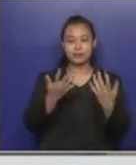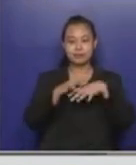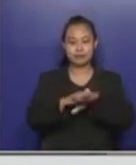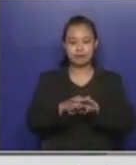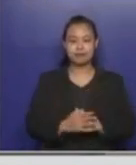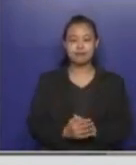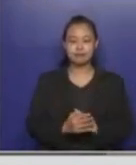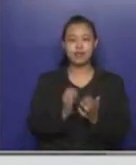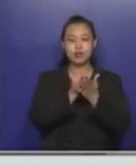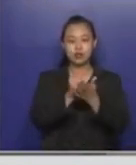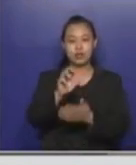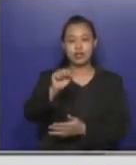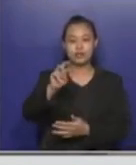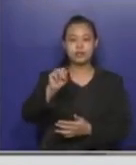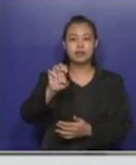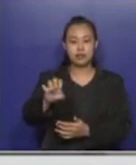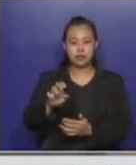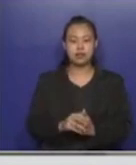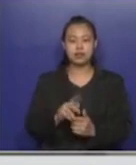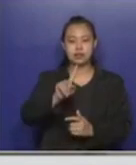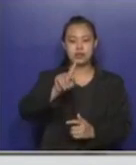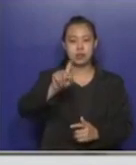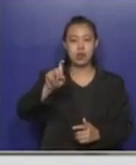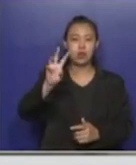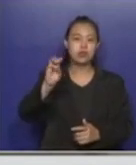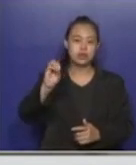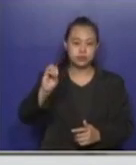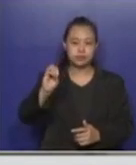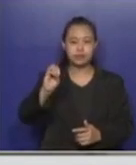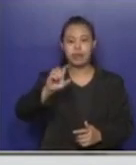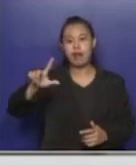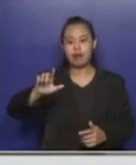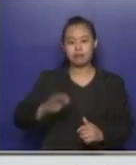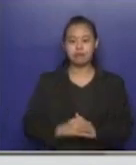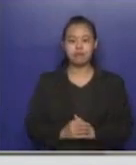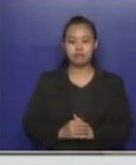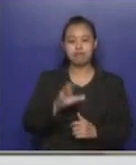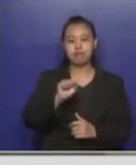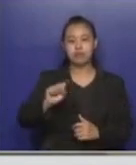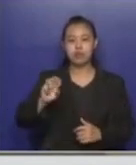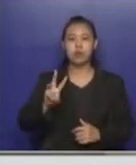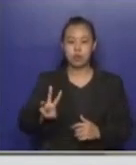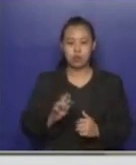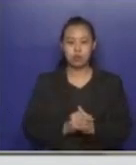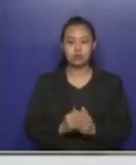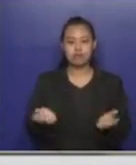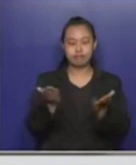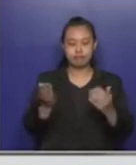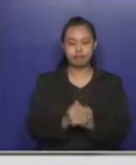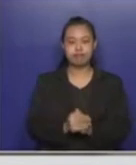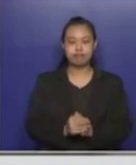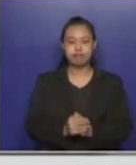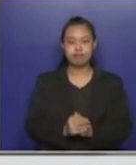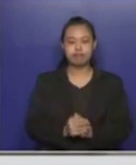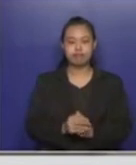ะ 1,260 ล้านบาทนะคะส่วนที่2ก็จะอยู่ในงบสสว.หรือสำนักงานส่งเสริมวิสาหกิจ